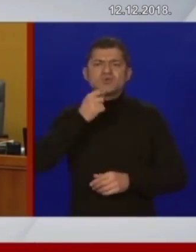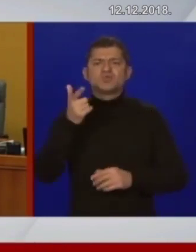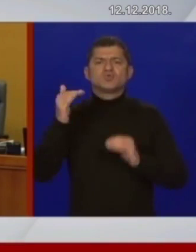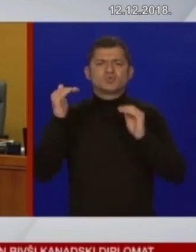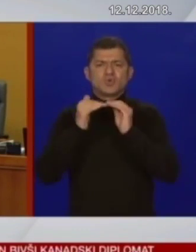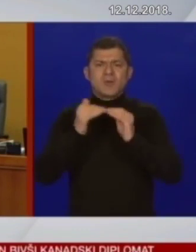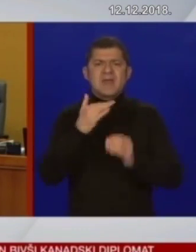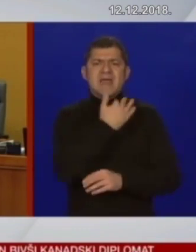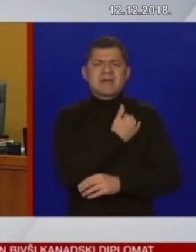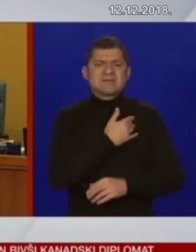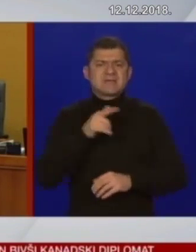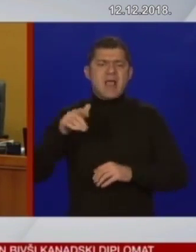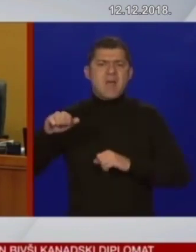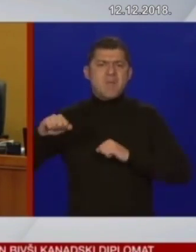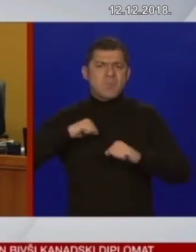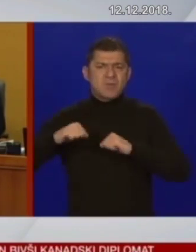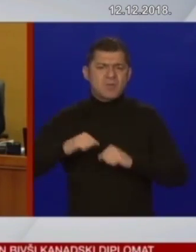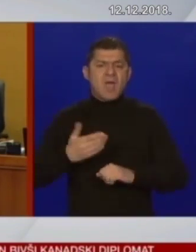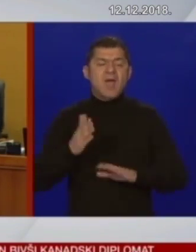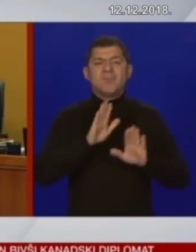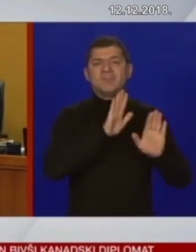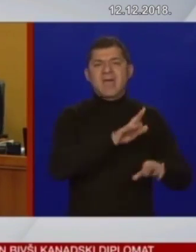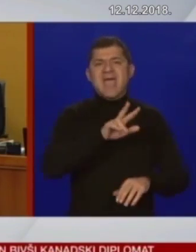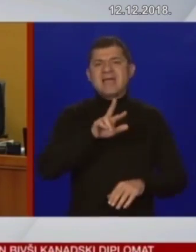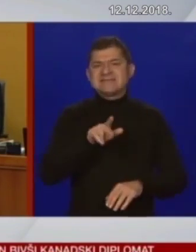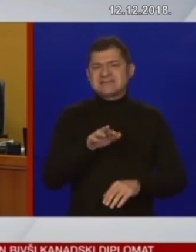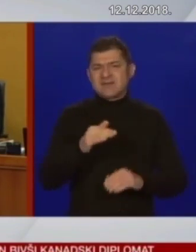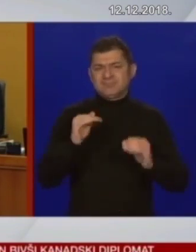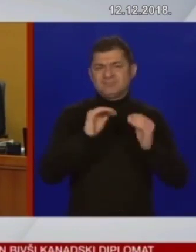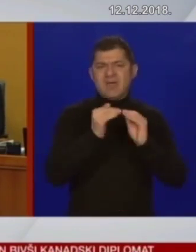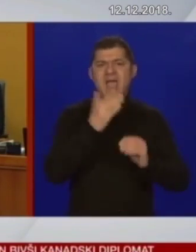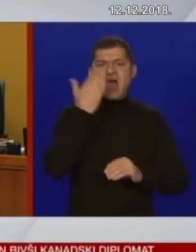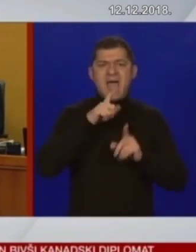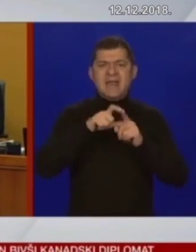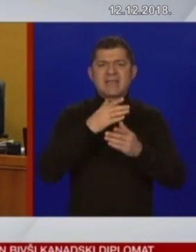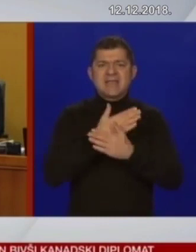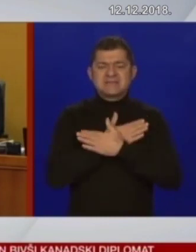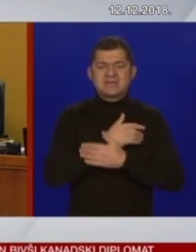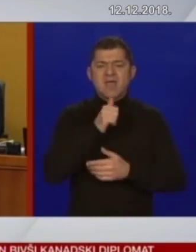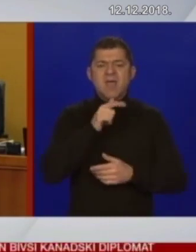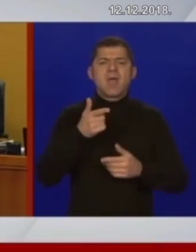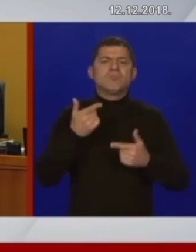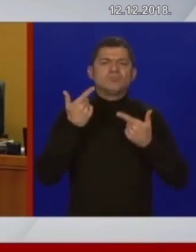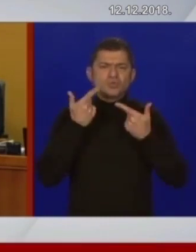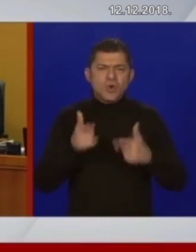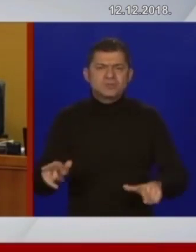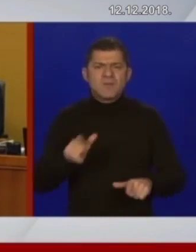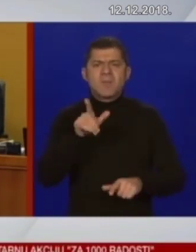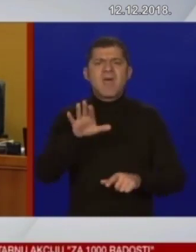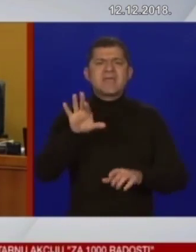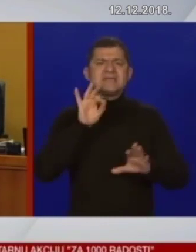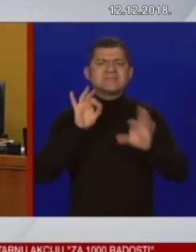suglasnost hrvatske politike, točnije sestrinskog HDZ-a, potvrđeno i pristajanjem na sudjelovanje u svim